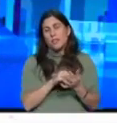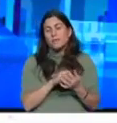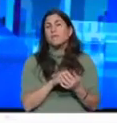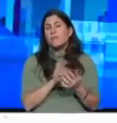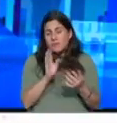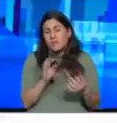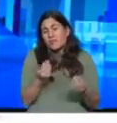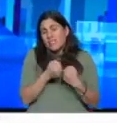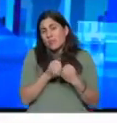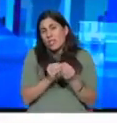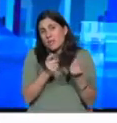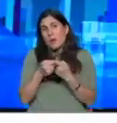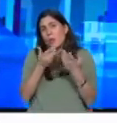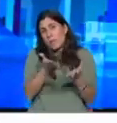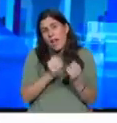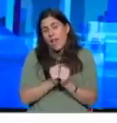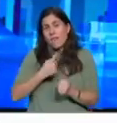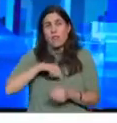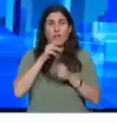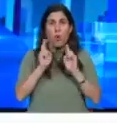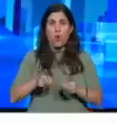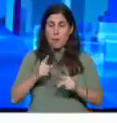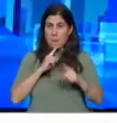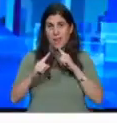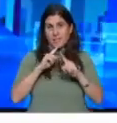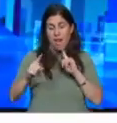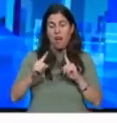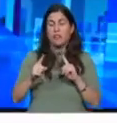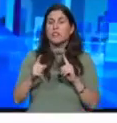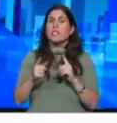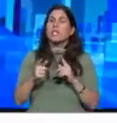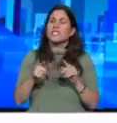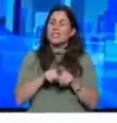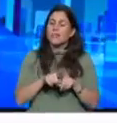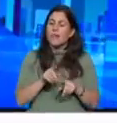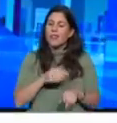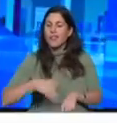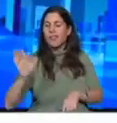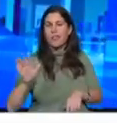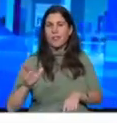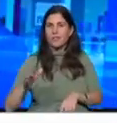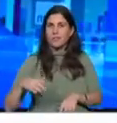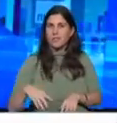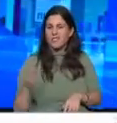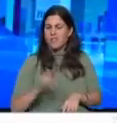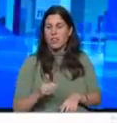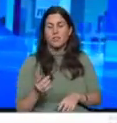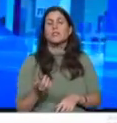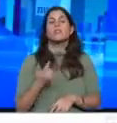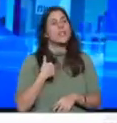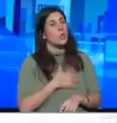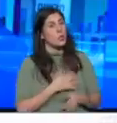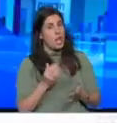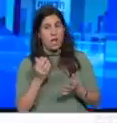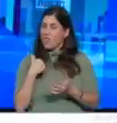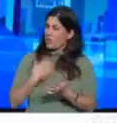ארגונים כאלה, ואנחנו יכולים פשוט בשיח הזה להוציא אותם ולהוקיע אותם ככה. אז אני חייב, אני חייב רק להוסיף דבר קטן